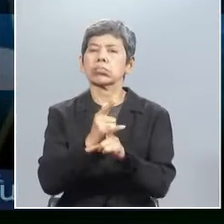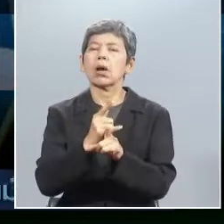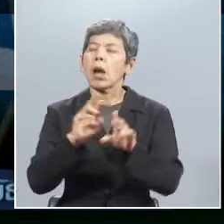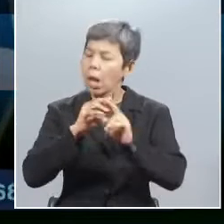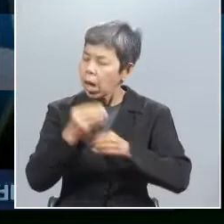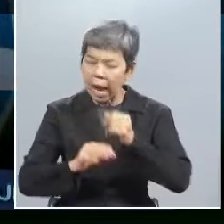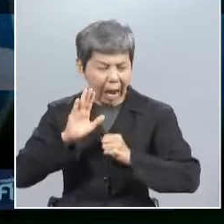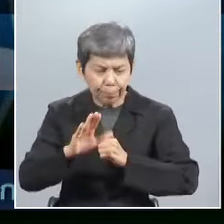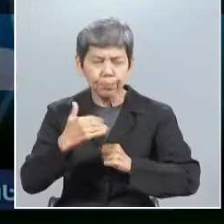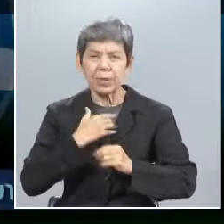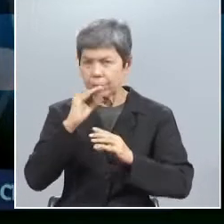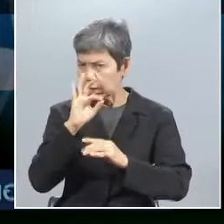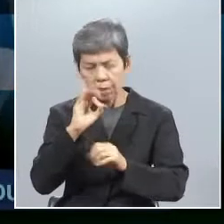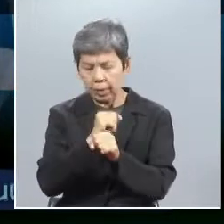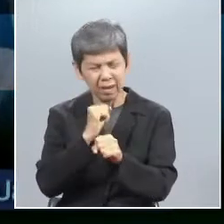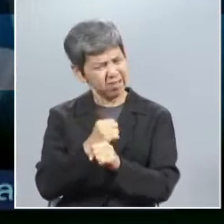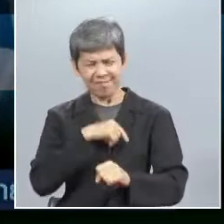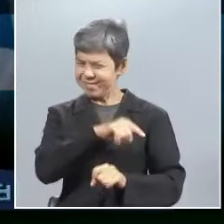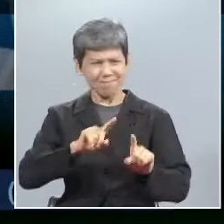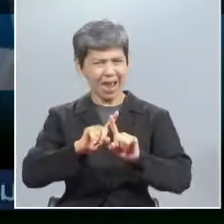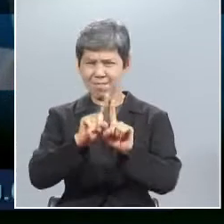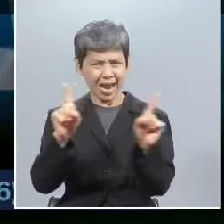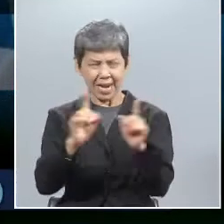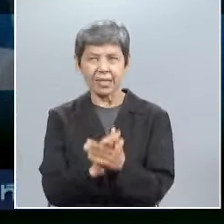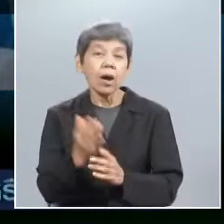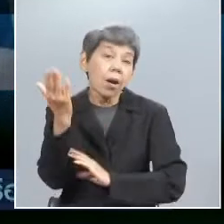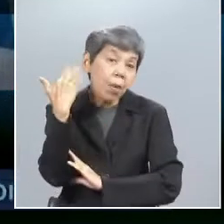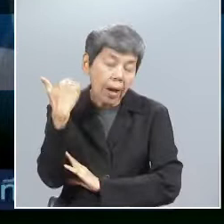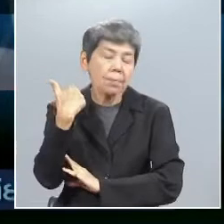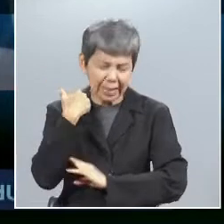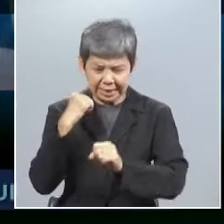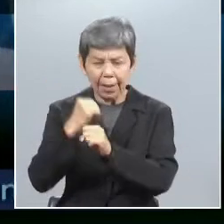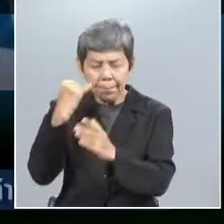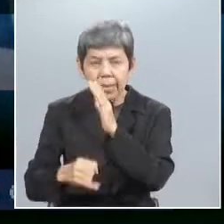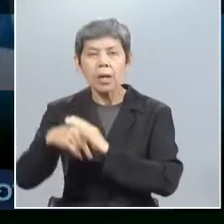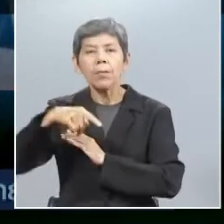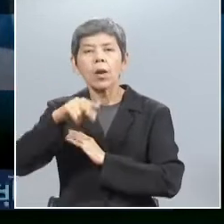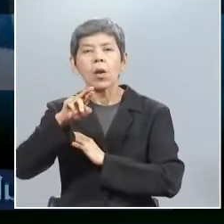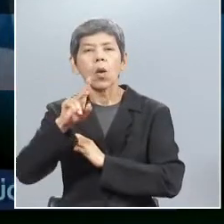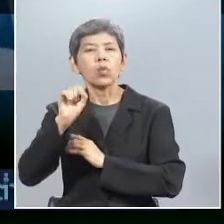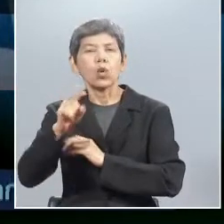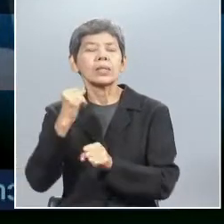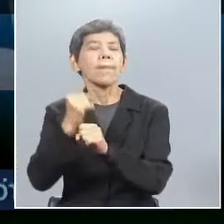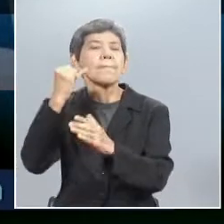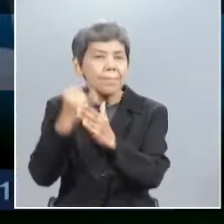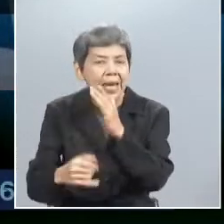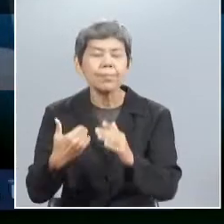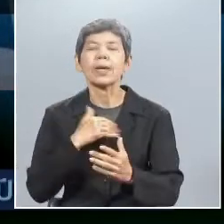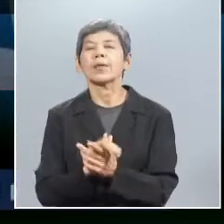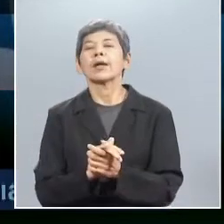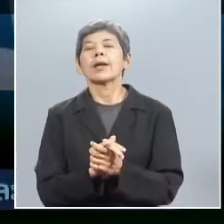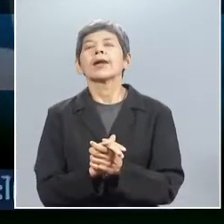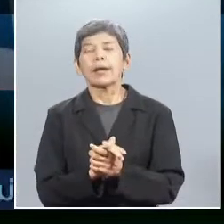ร้านอาหารเกิน21:00นเพราะฉะนั้นมันไม่เหมือนกันครั้งนั้นมีการทำผิดพรกฉุกเฉินชัดเจนนะครับอันนี้คือทาง